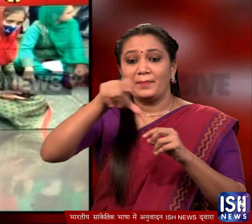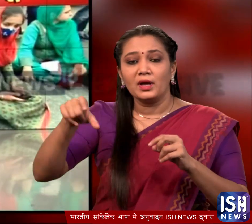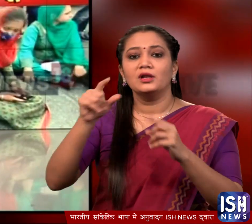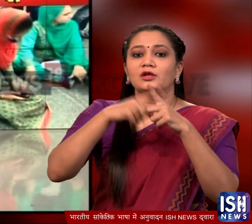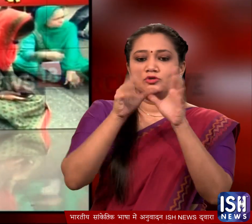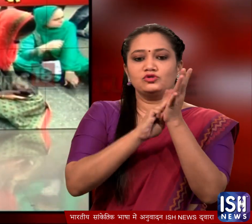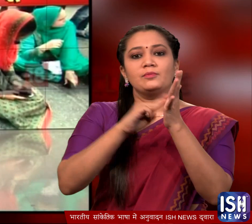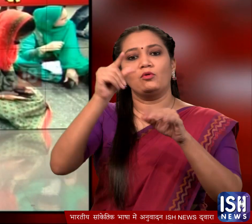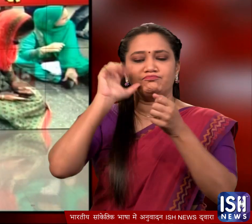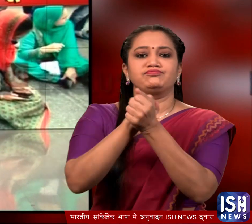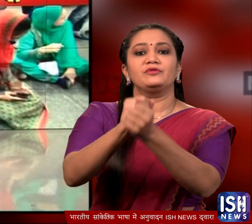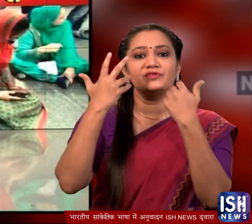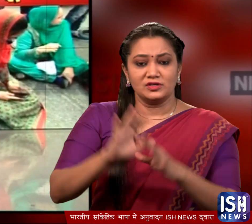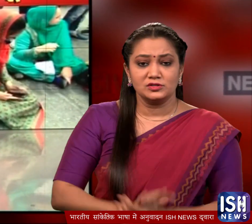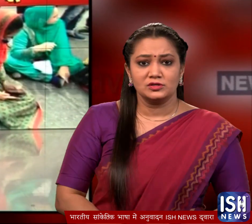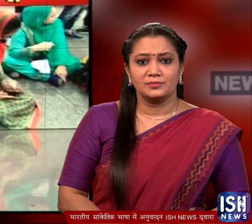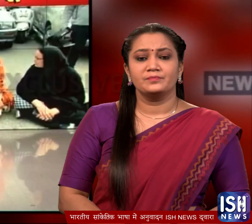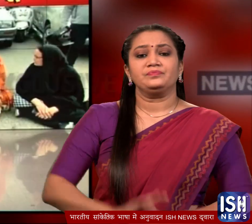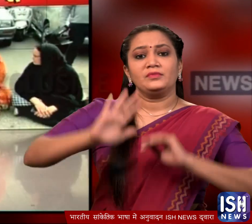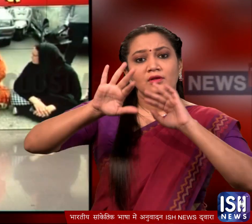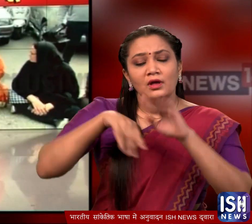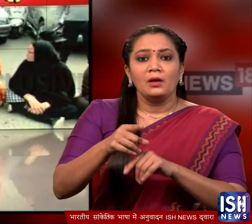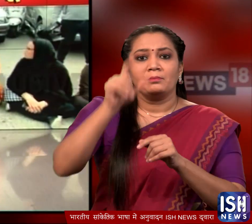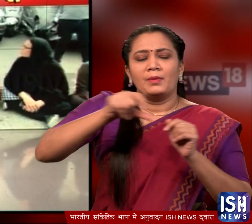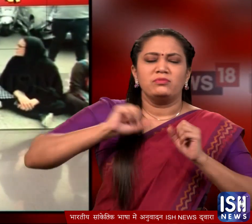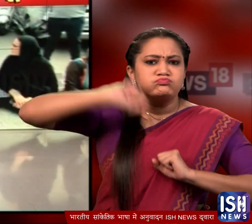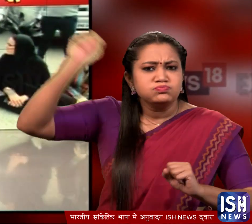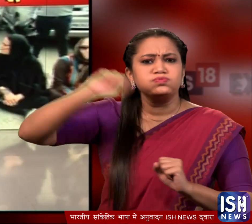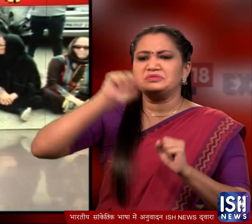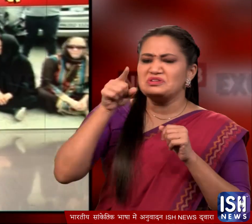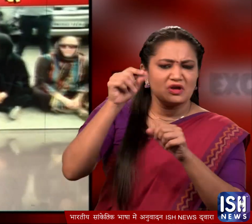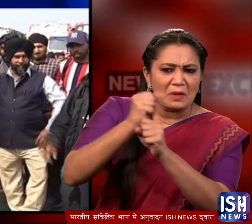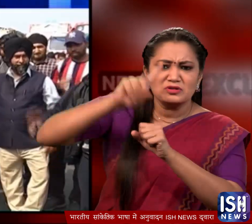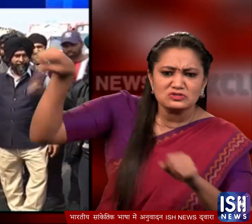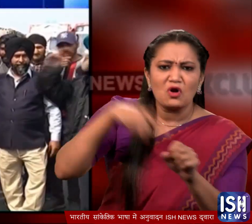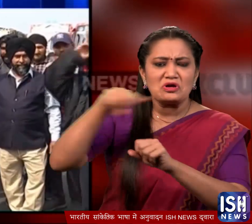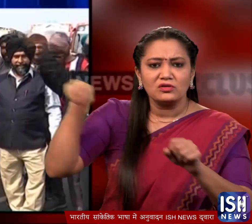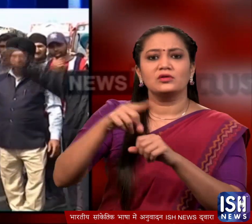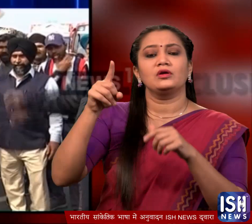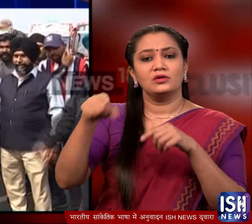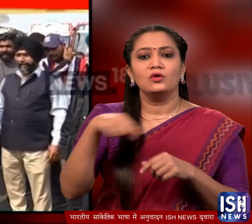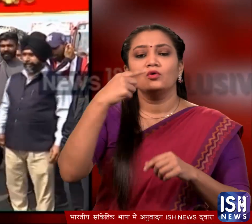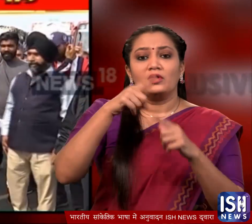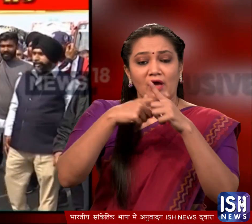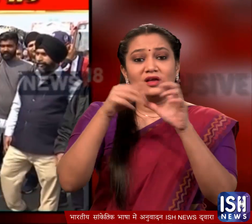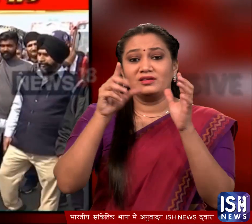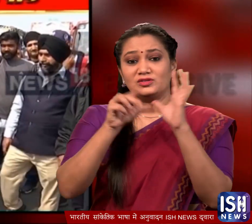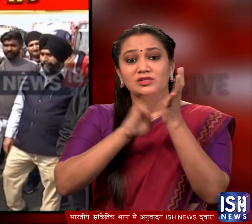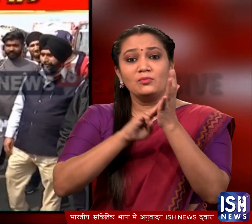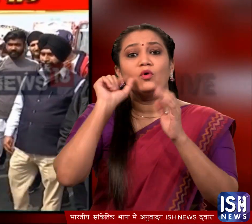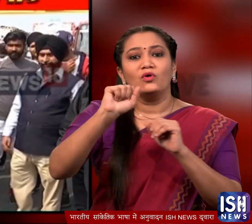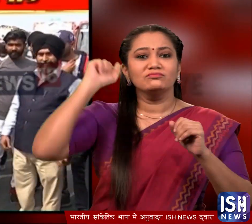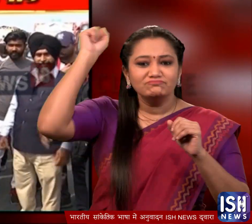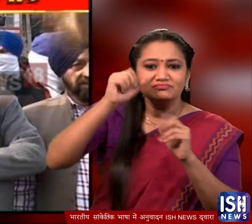गिरफ्तारी हुई, लेकिन गिरफ्तारी के बाद लोग सड़कों पर उतरकर सरकार के खिलाफ प्रदर्शन करने लगे, जिनका साथ देने के लिए जम्मू कश्मीर के कुछ सिख संगठन भी